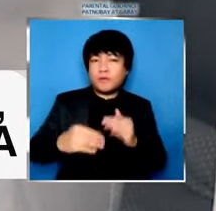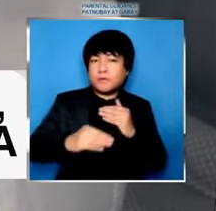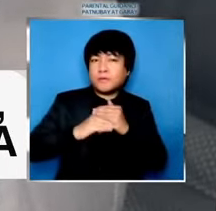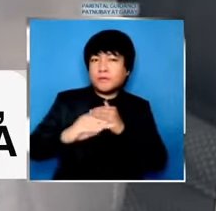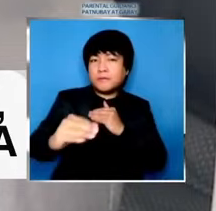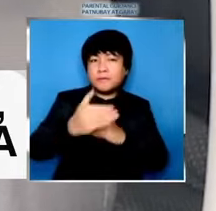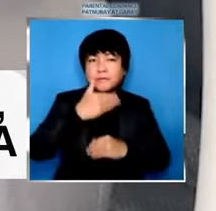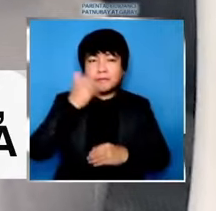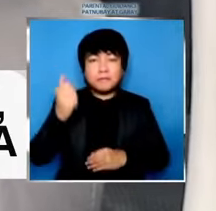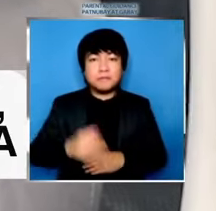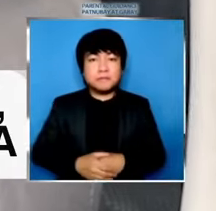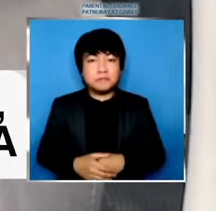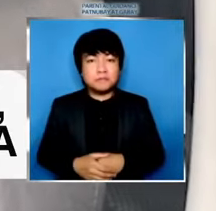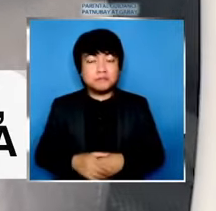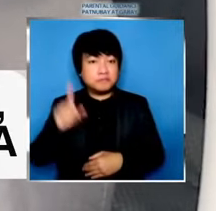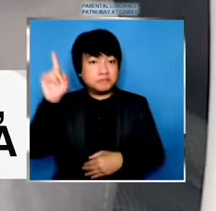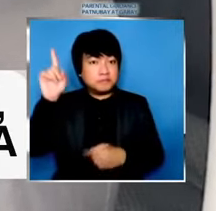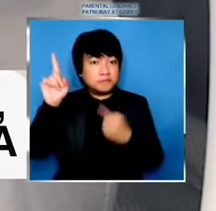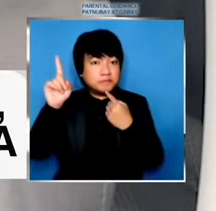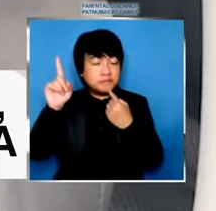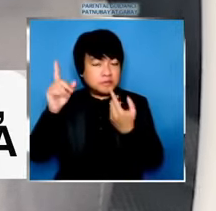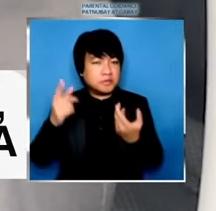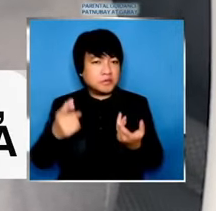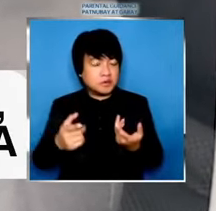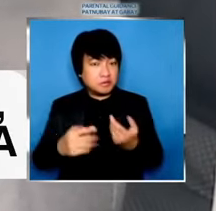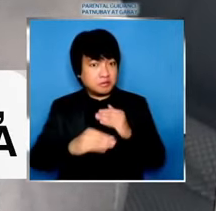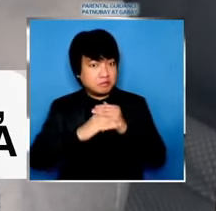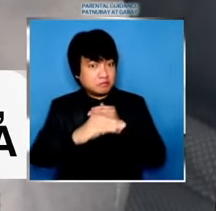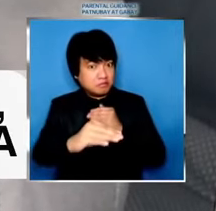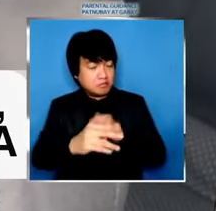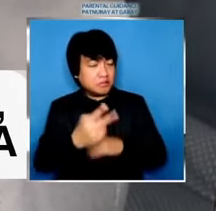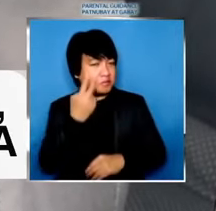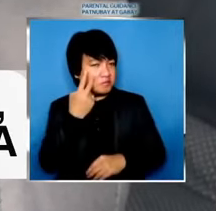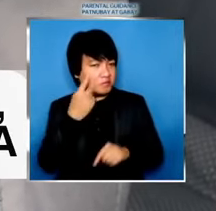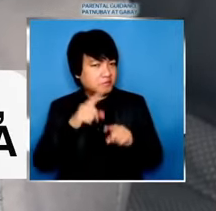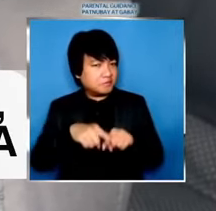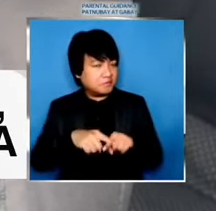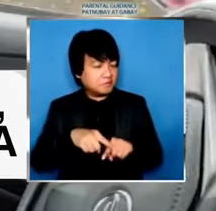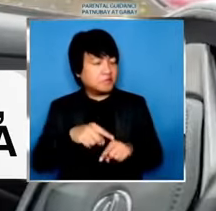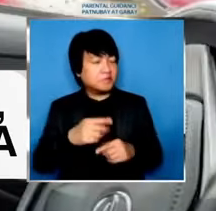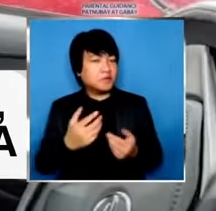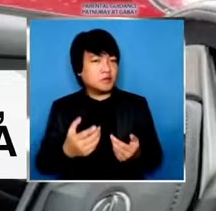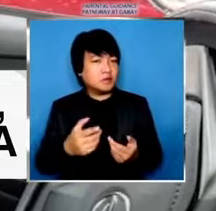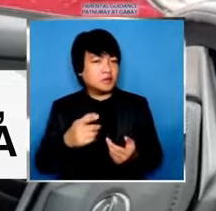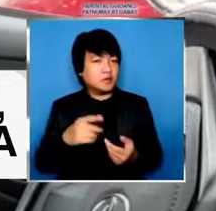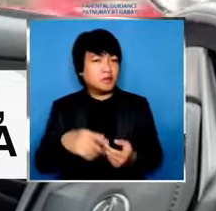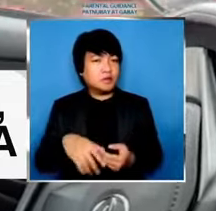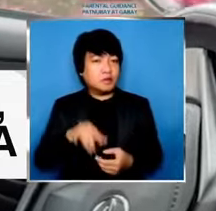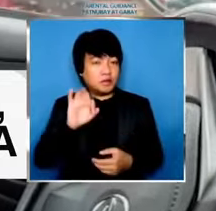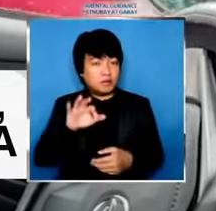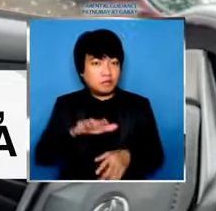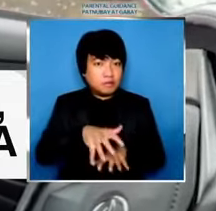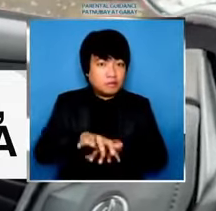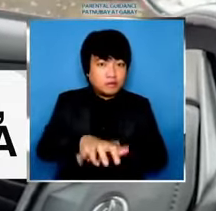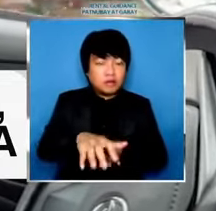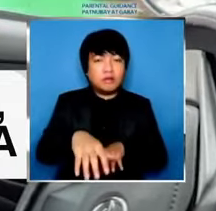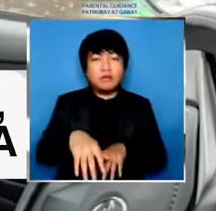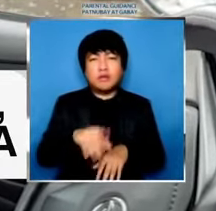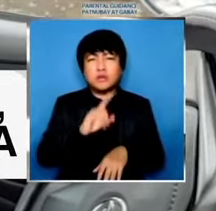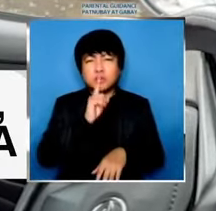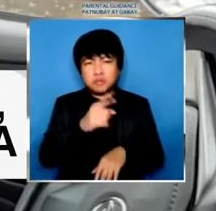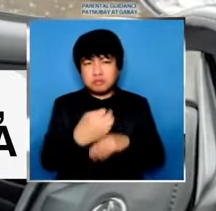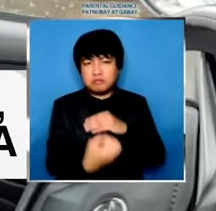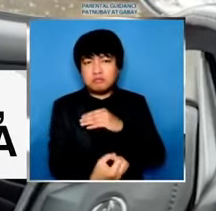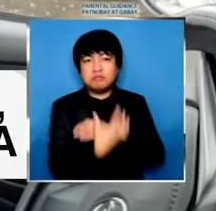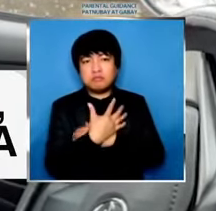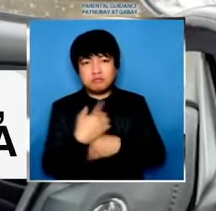nakita ako, pag hindi ko nakita, eh, yun, aksidente, sir, matadaanan, sisira yung taxi. Siguradong maapektuhan. Malaking bagay sa